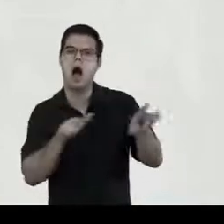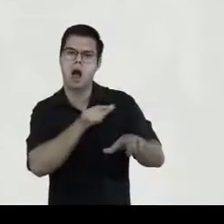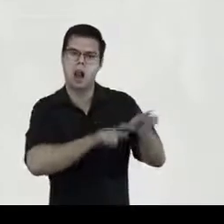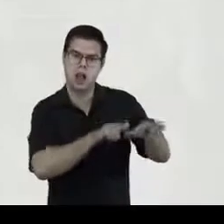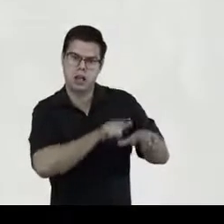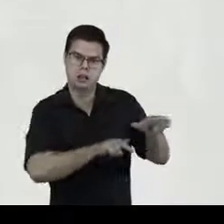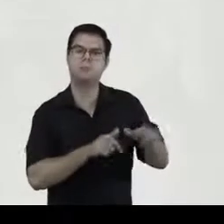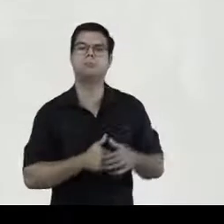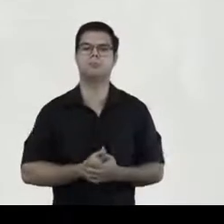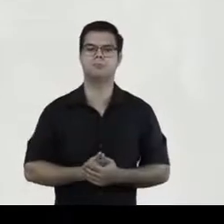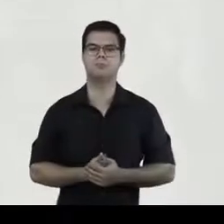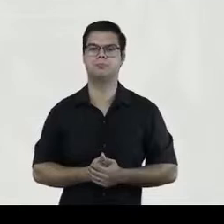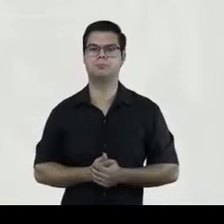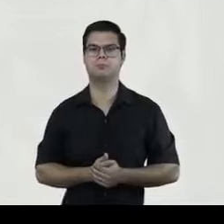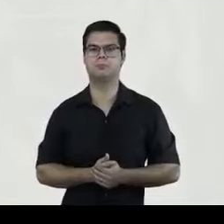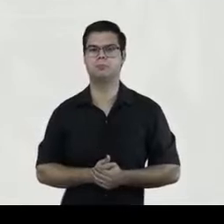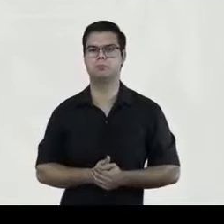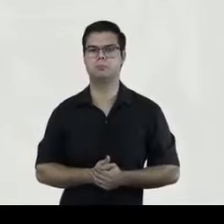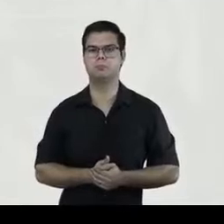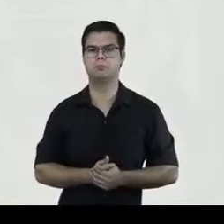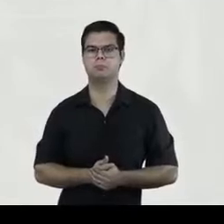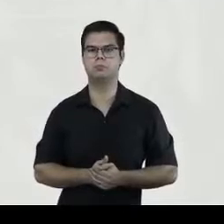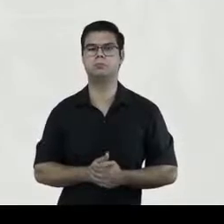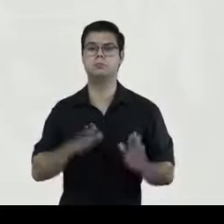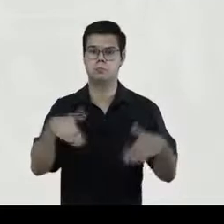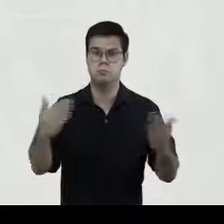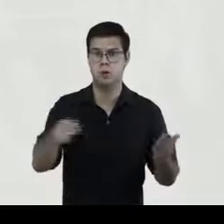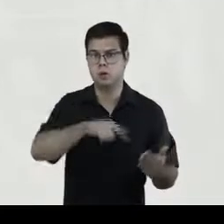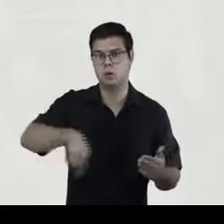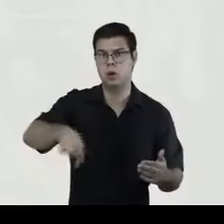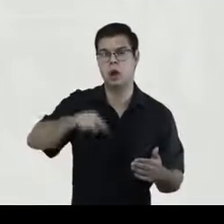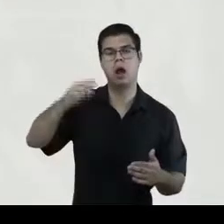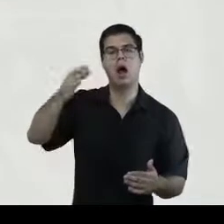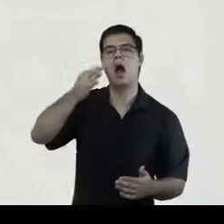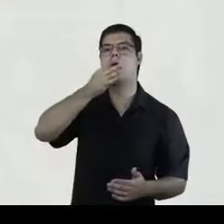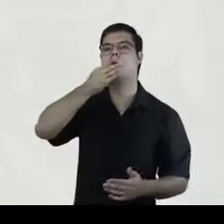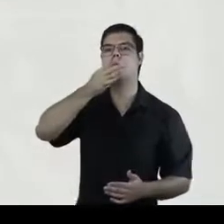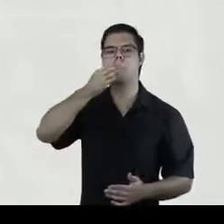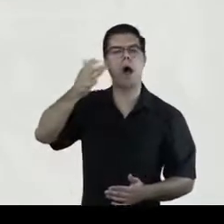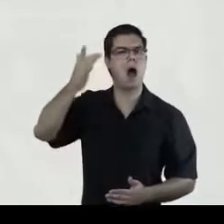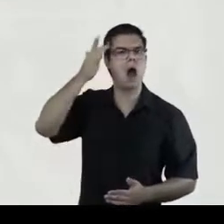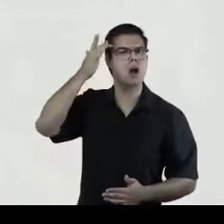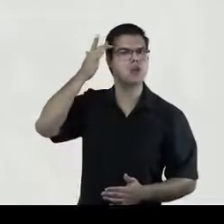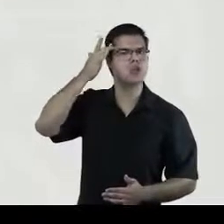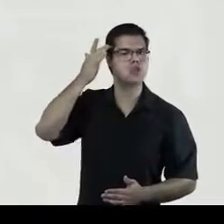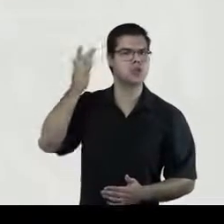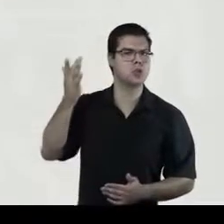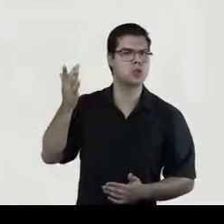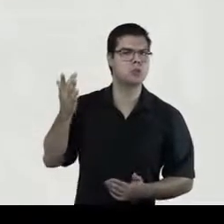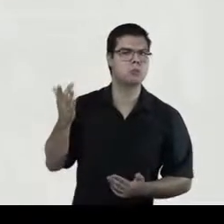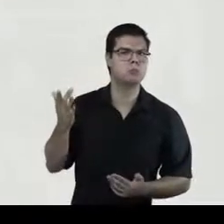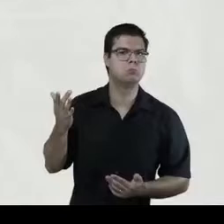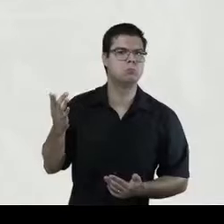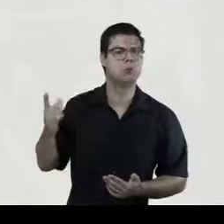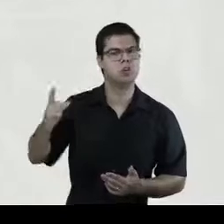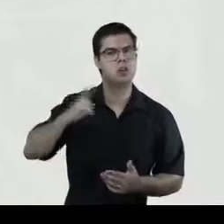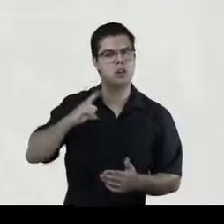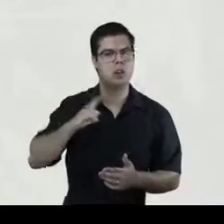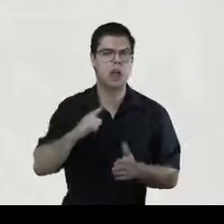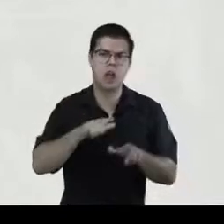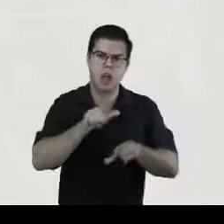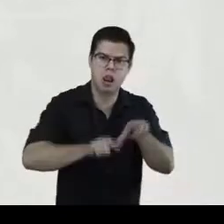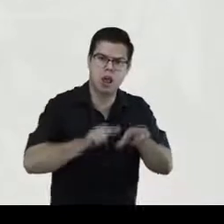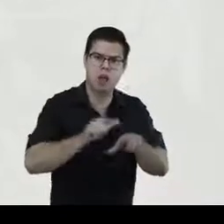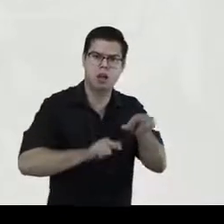richtige Type gefunden hat, weiß man, weil man es im Verzeichnis nachschlagen kann, dann typischerweise von welchem Drucker diese Type